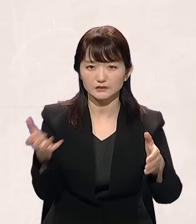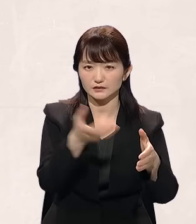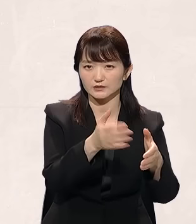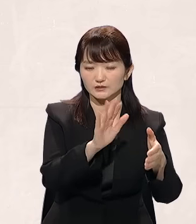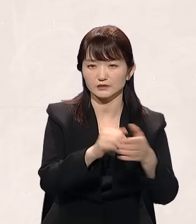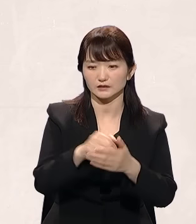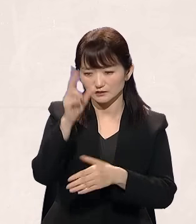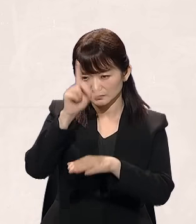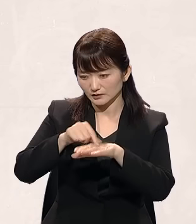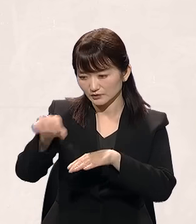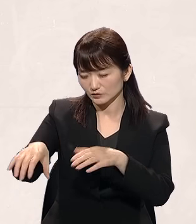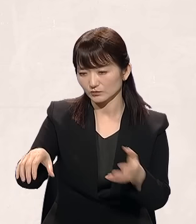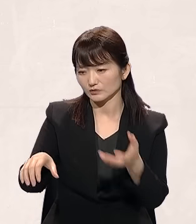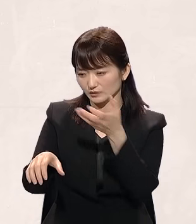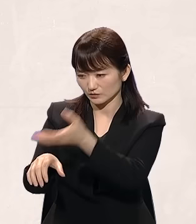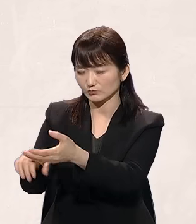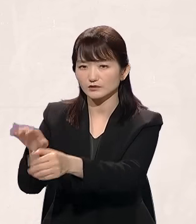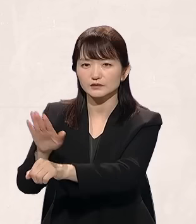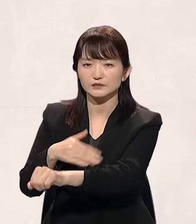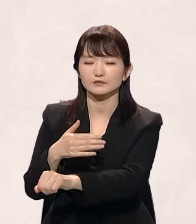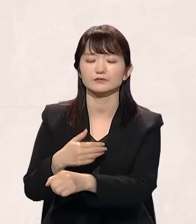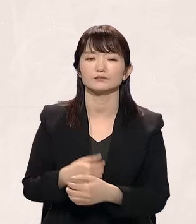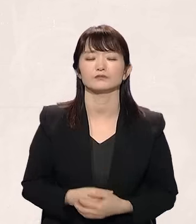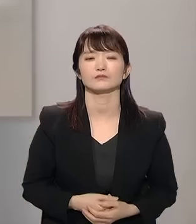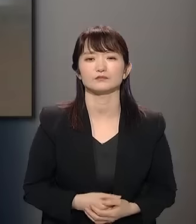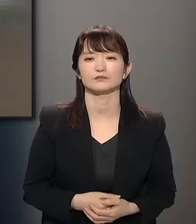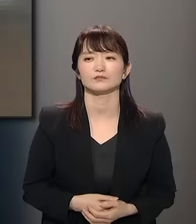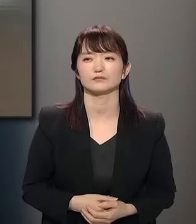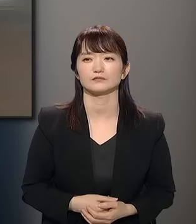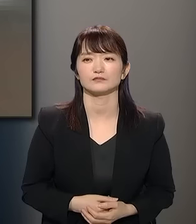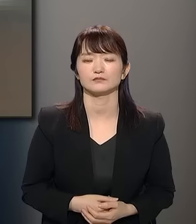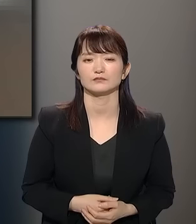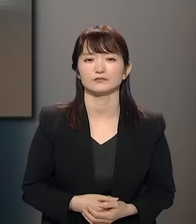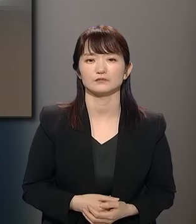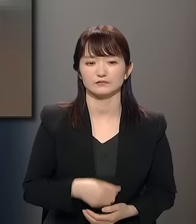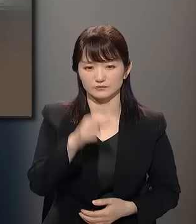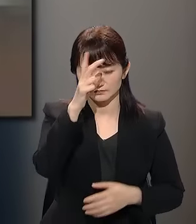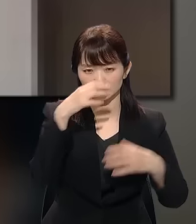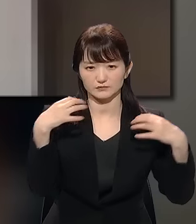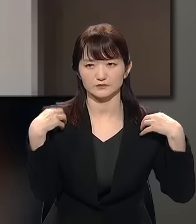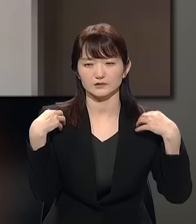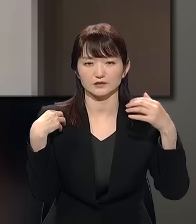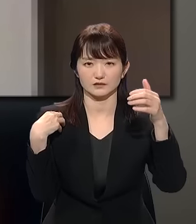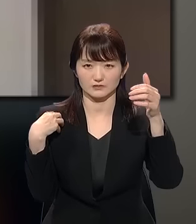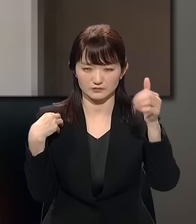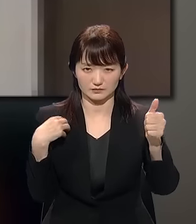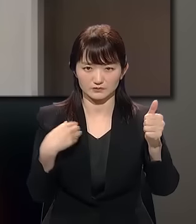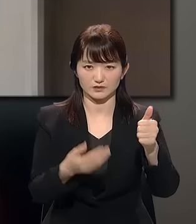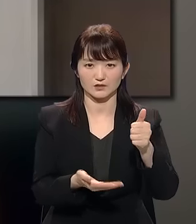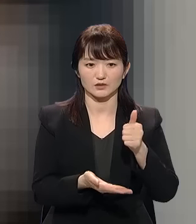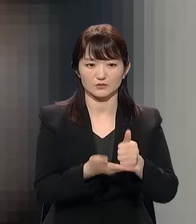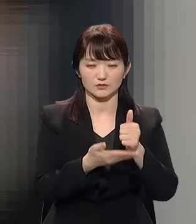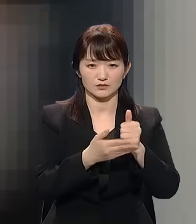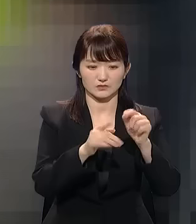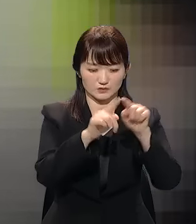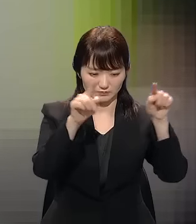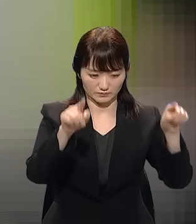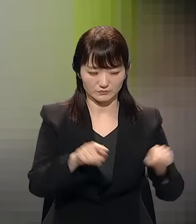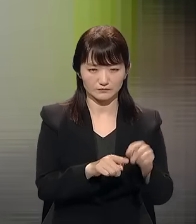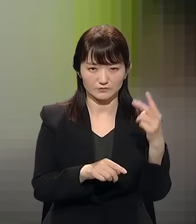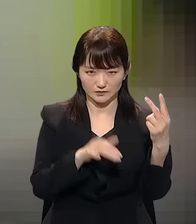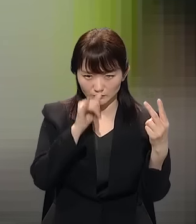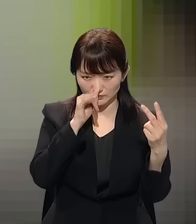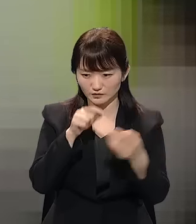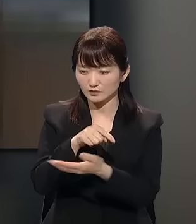것도 문제가 됐습니다 근데 이분이 사실 경찰청장 표창 기록도 두 나 있고 피해자랑 합의도